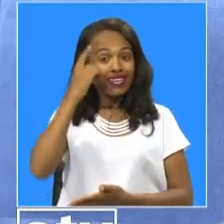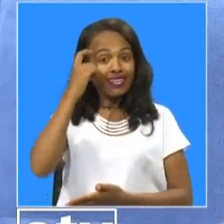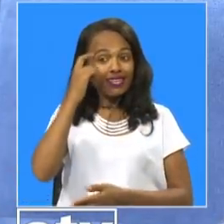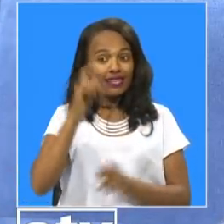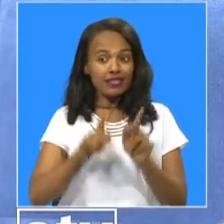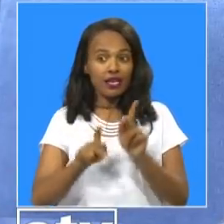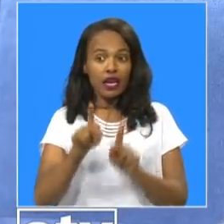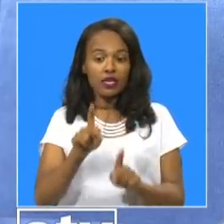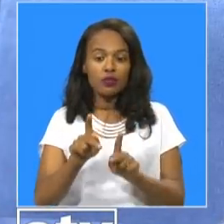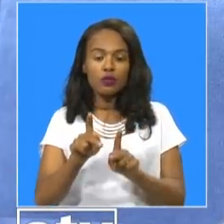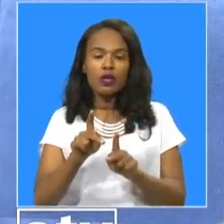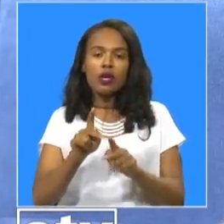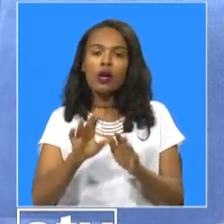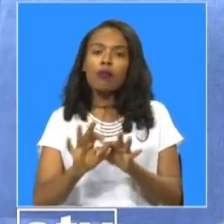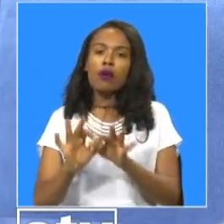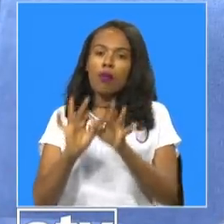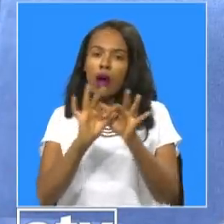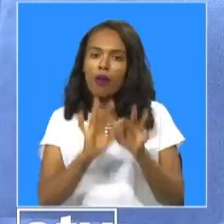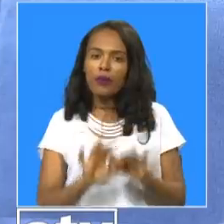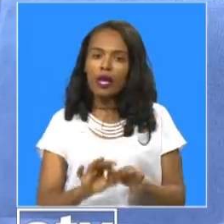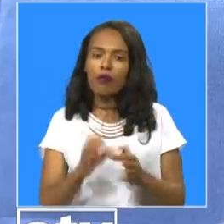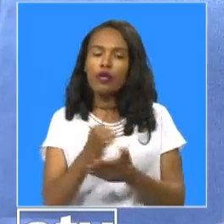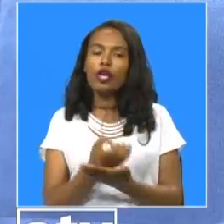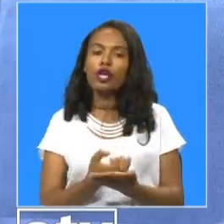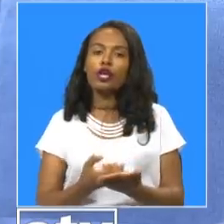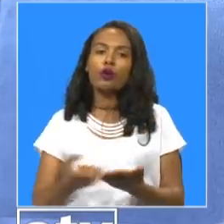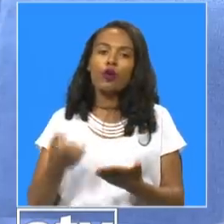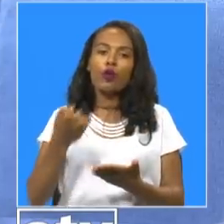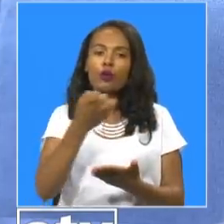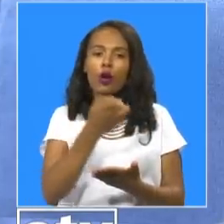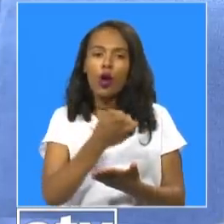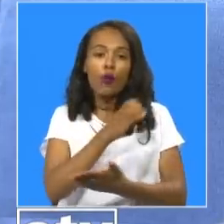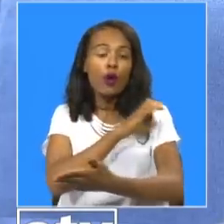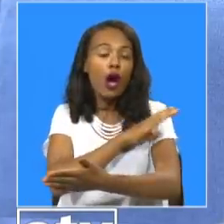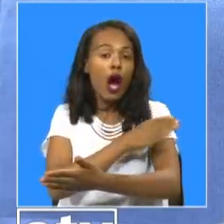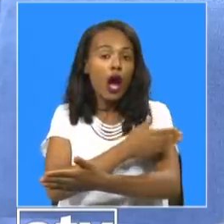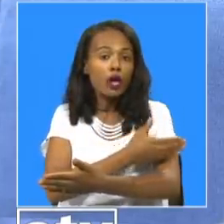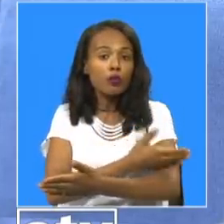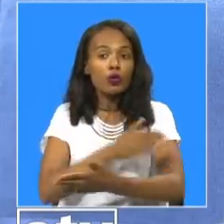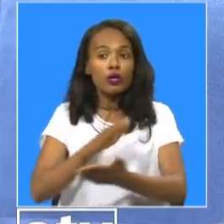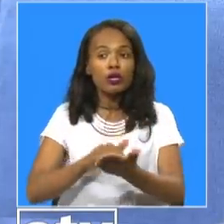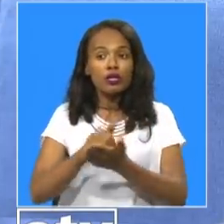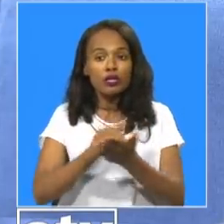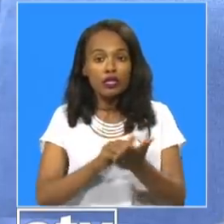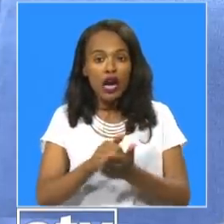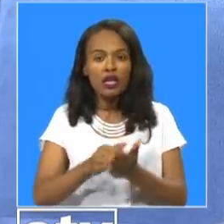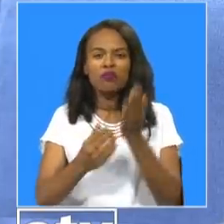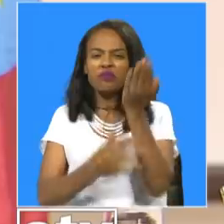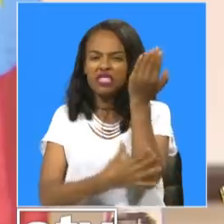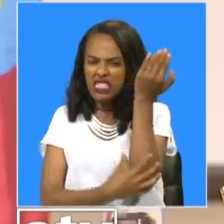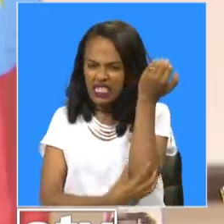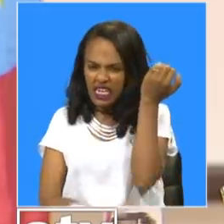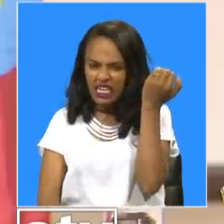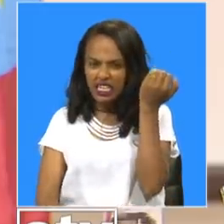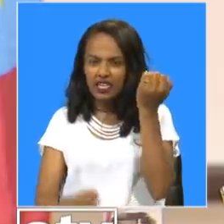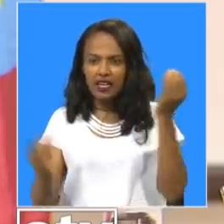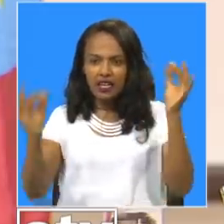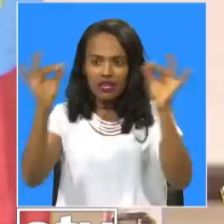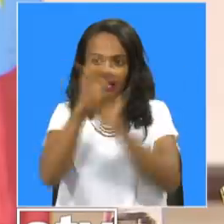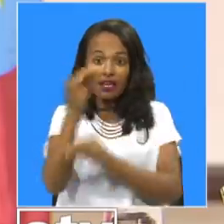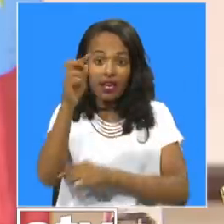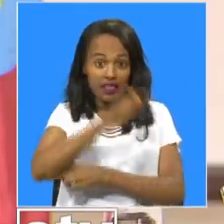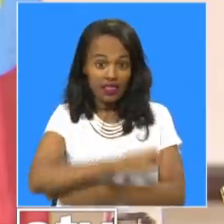ህዝብ በማህበራዊ ኢኮኖሚያዊ አቅሙ እንዲዳከም እንዲደኸይ ሌት